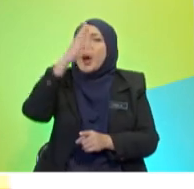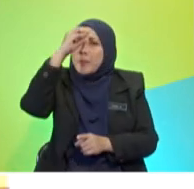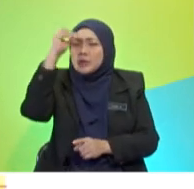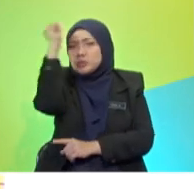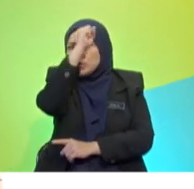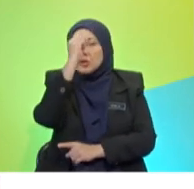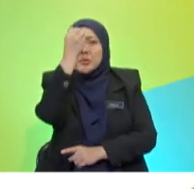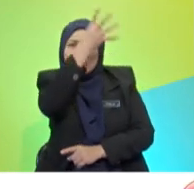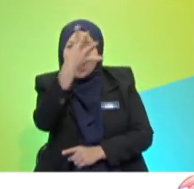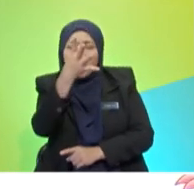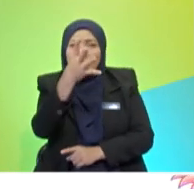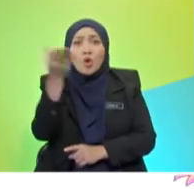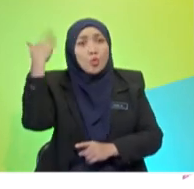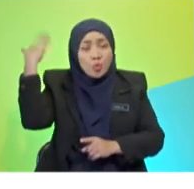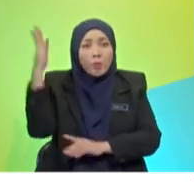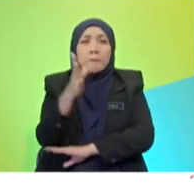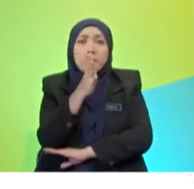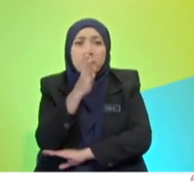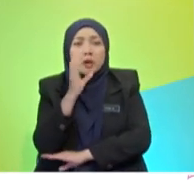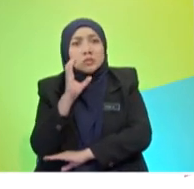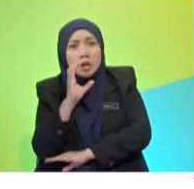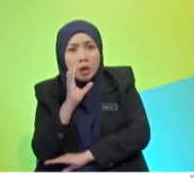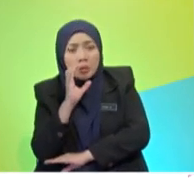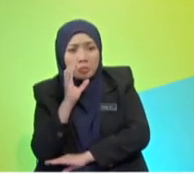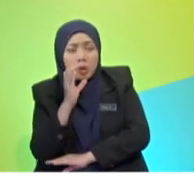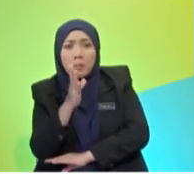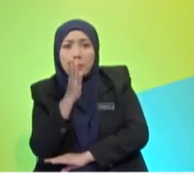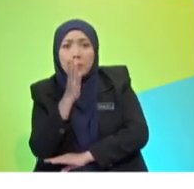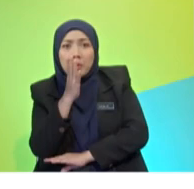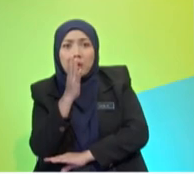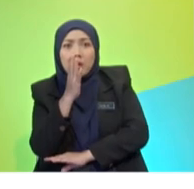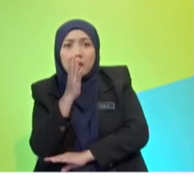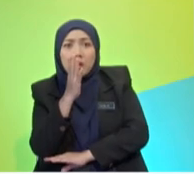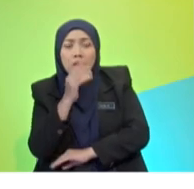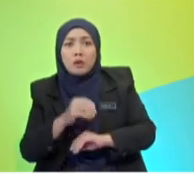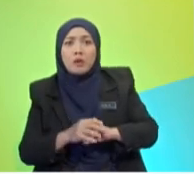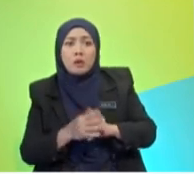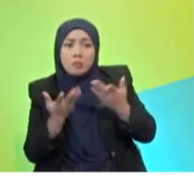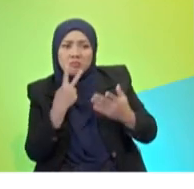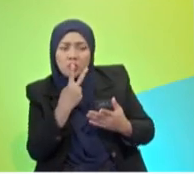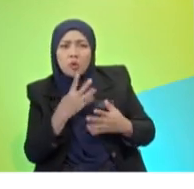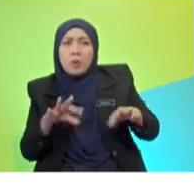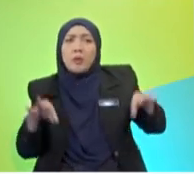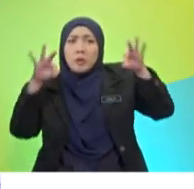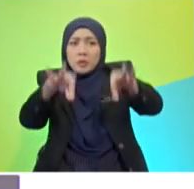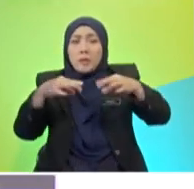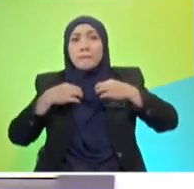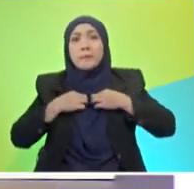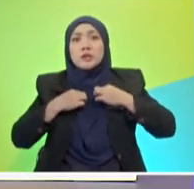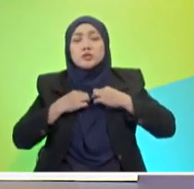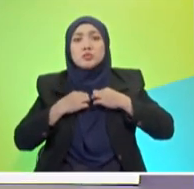baju tu mesti ada apa? Matahari, cikgu. Jadi mengikut situasi yang sebenar.